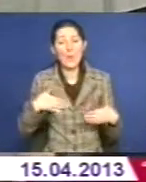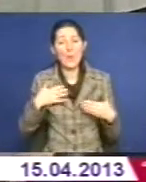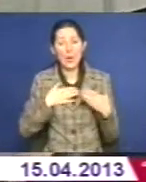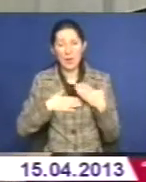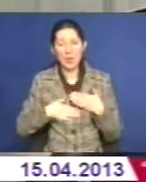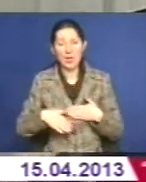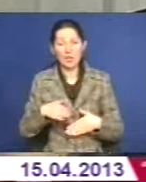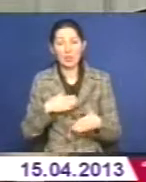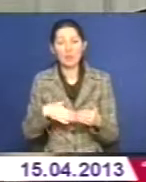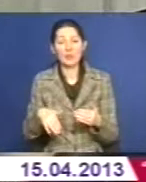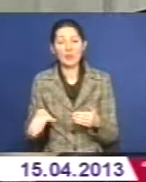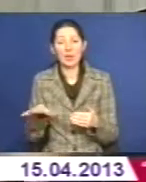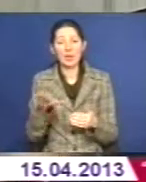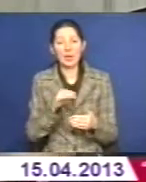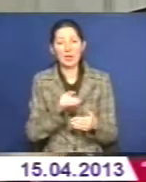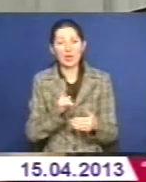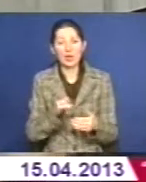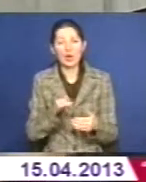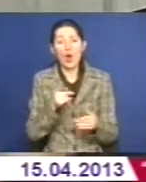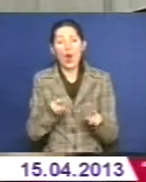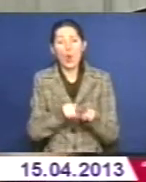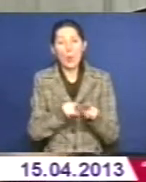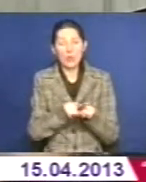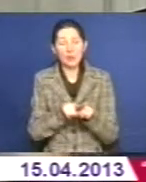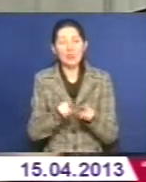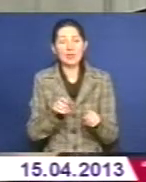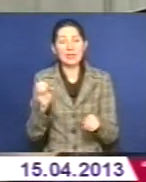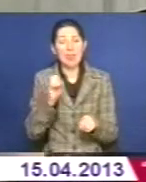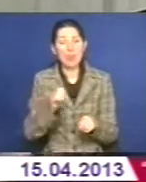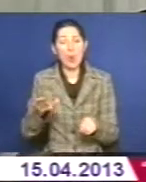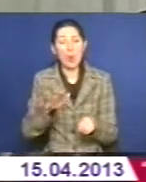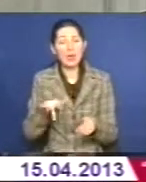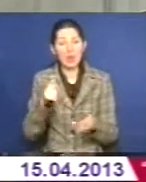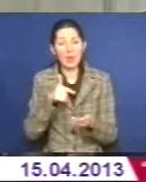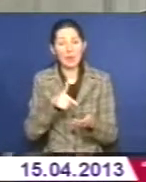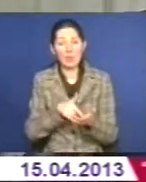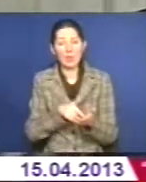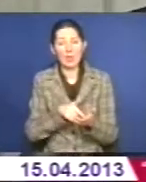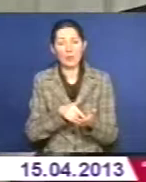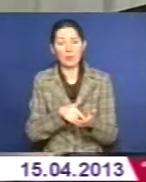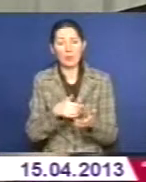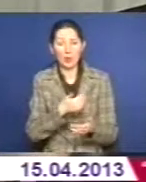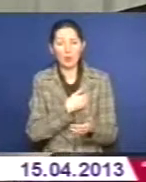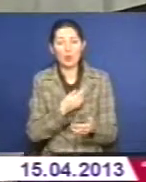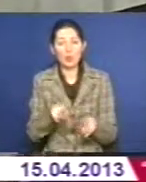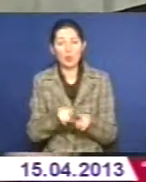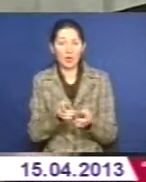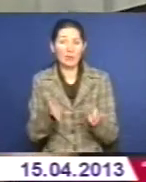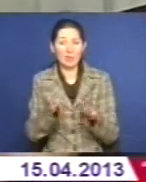всі, які відвідують його, порівнюють його з європейським містами, і хотіли, щоб воно саме таким і було.